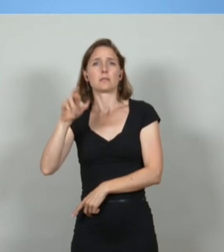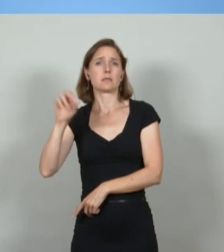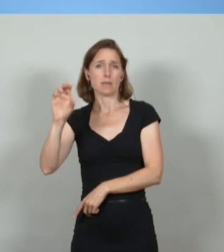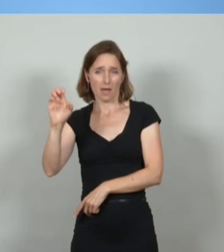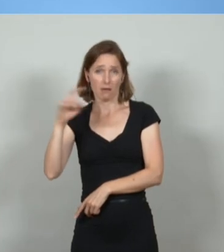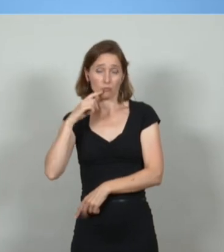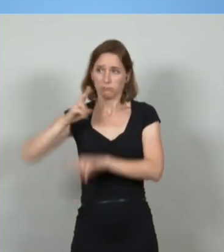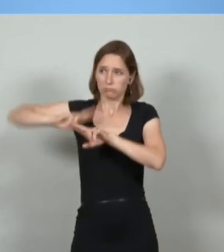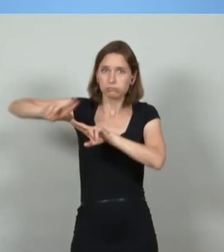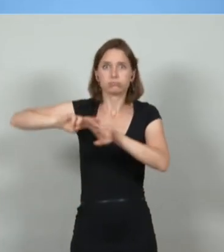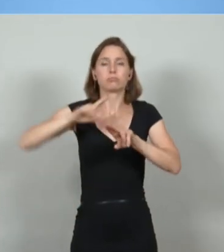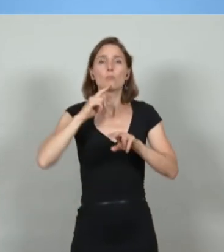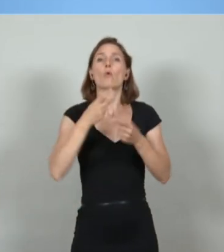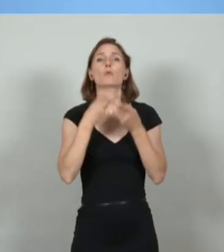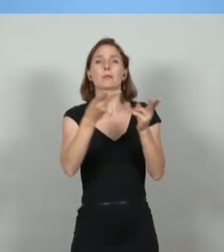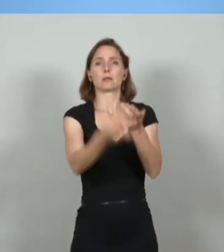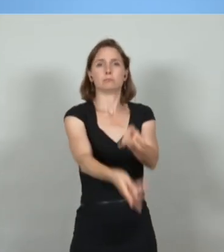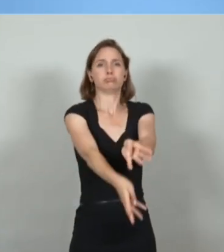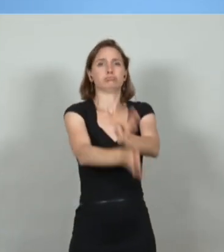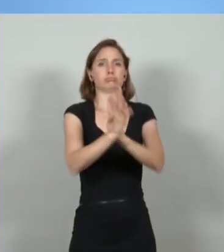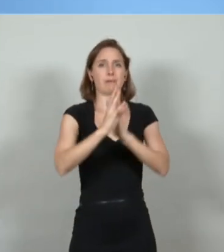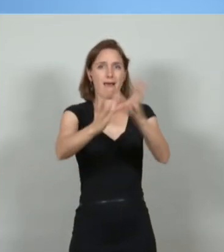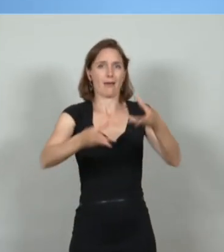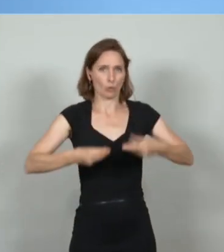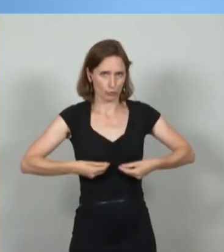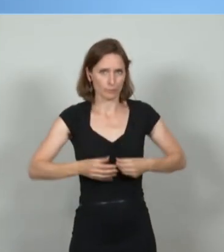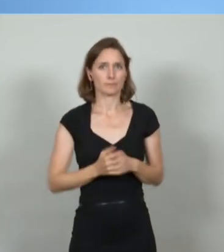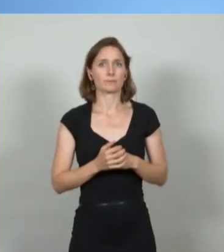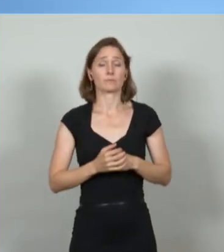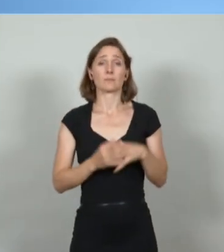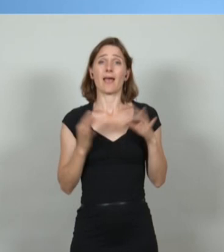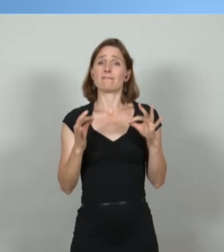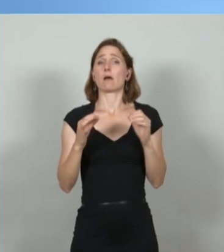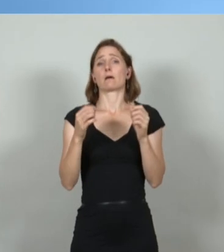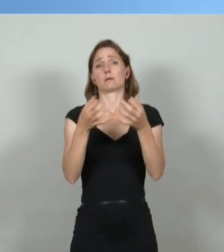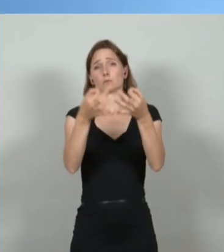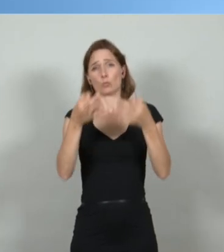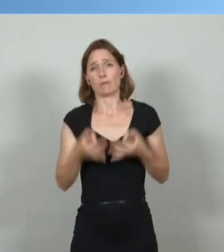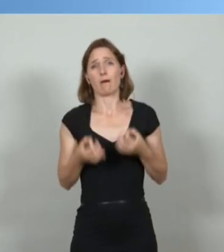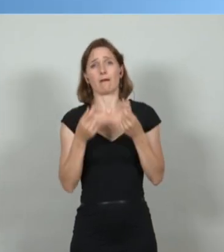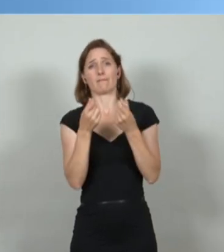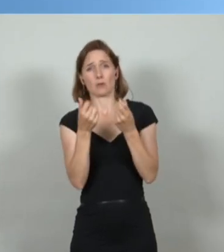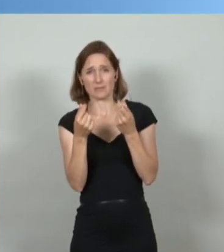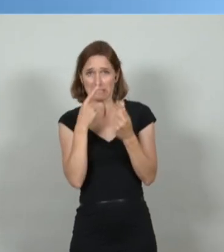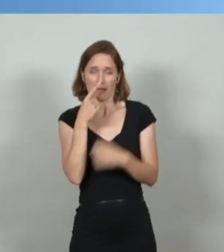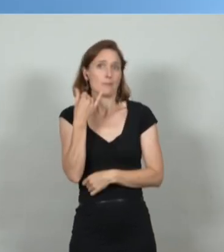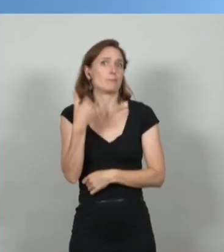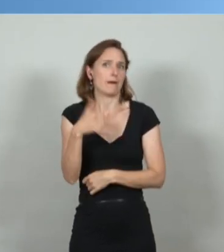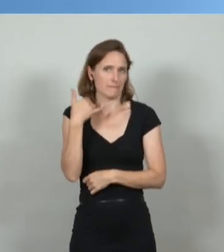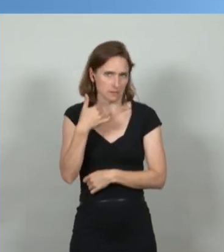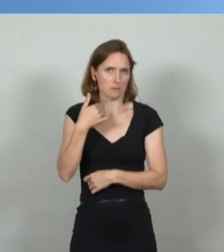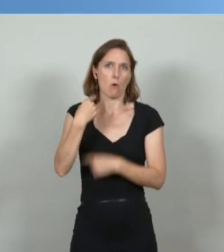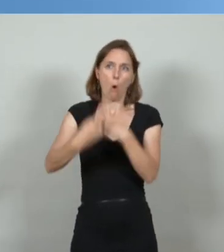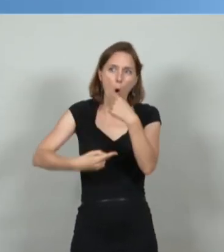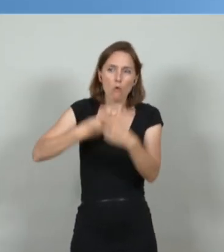sur l'approche financière nous sommes encore en cours de d'éléments que nous sommes en train de mettre en place notamment